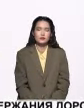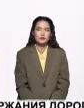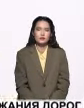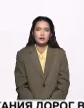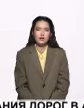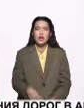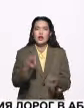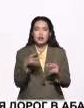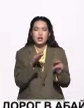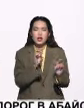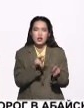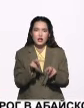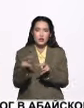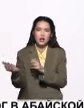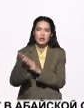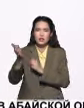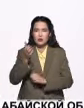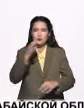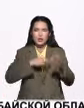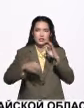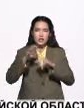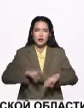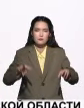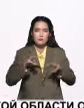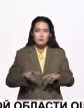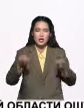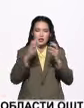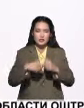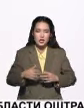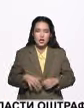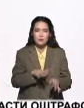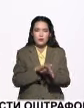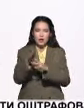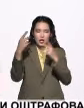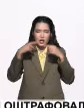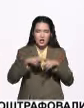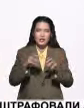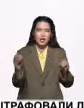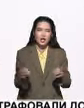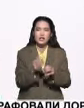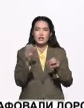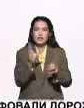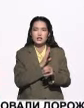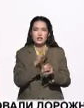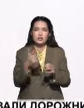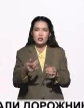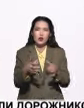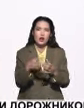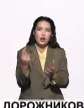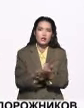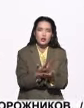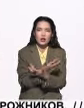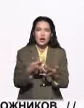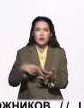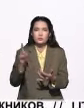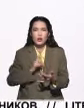Для регулирования цен импортных лекарств министерством проводится интеграция с информационной системой КИДИН и налоговой службы комитета госдоходов Минфина.